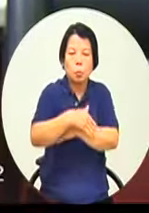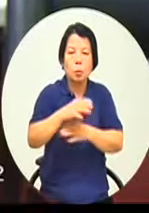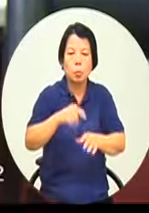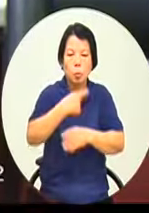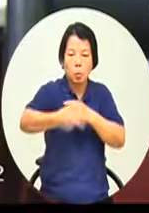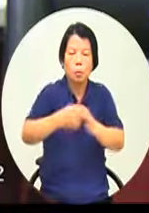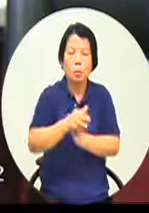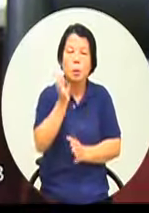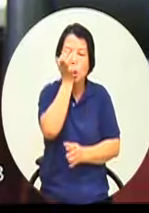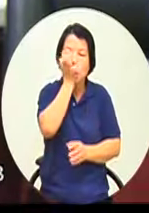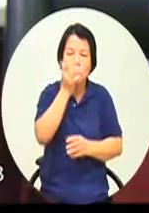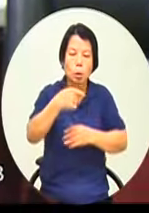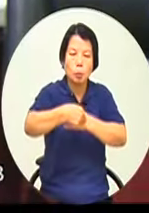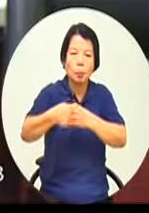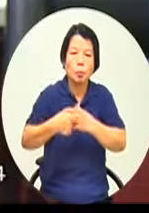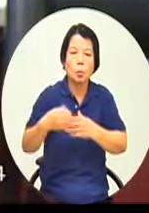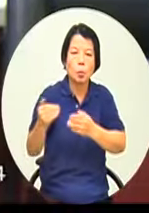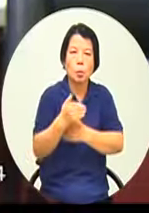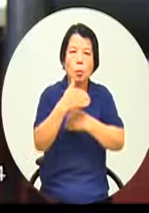那总共是